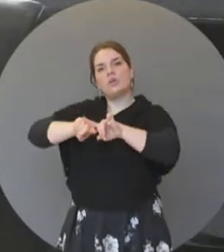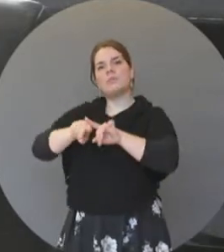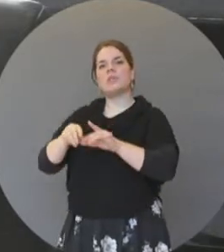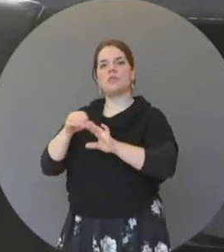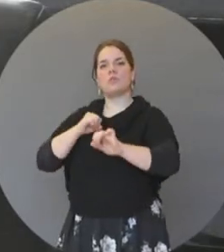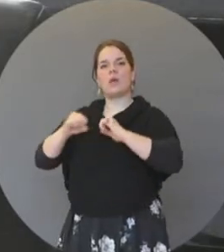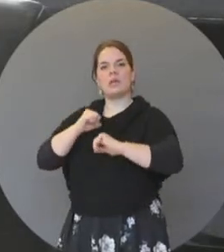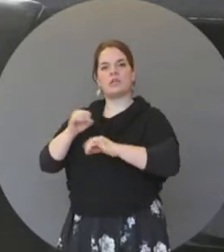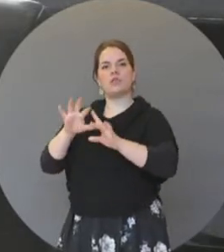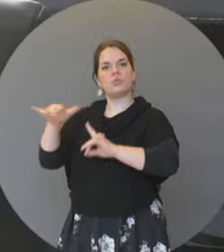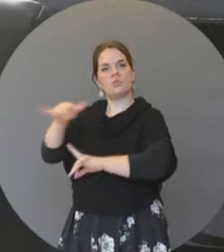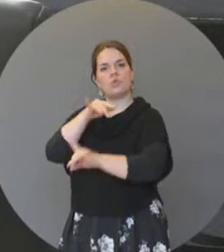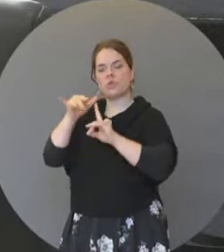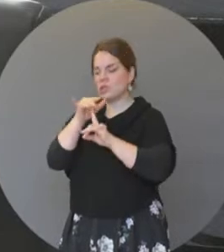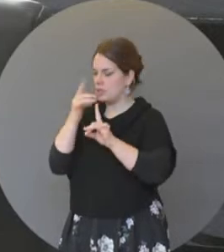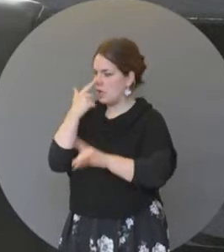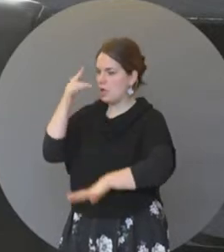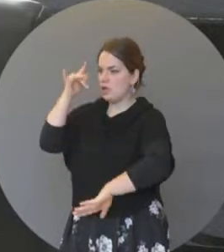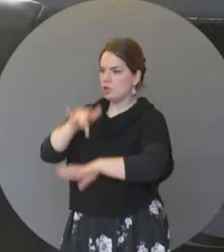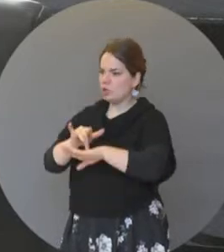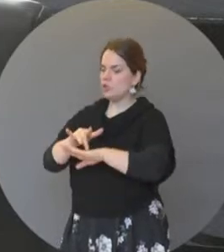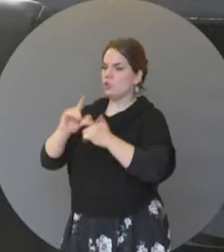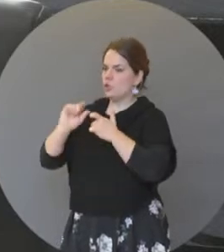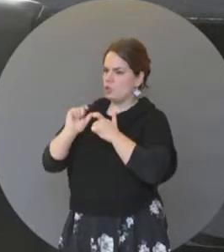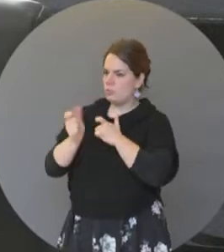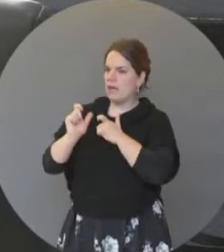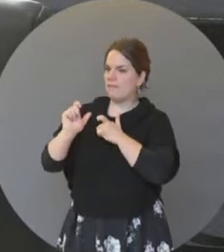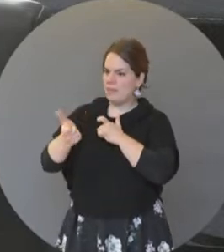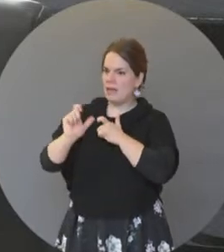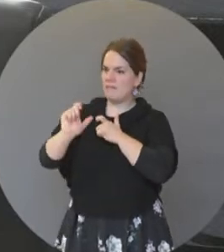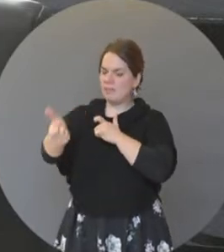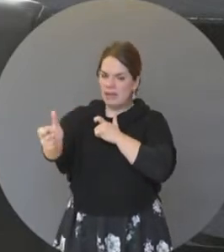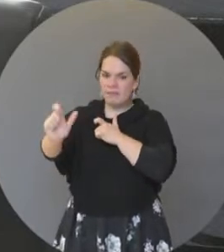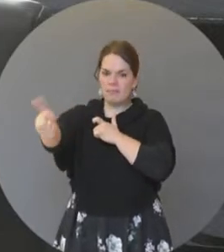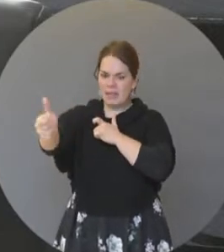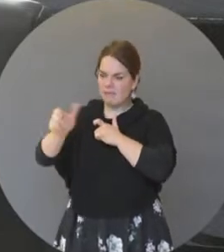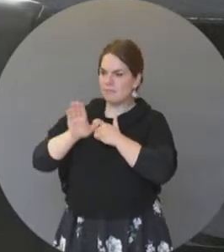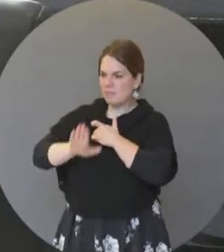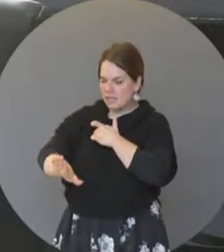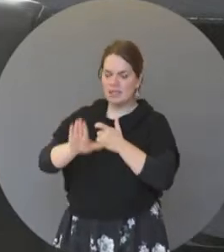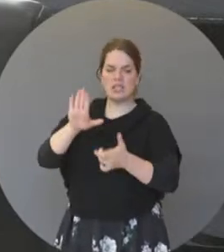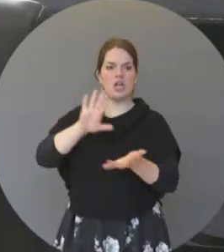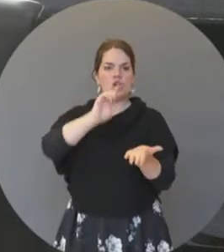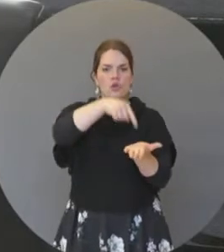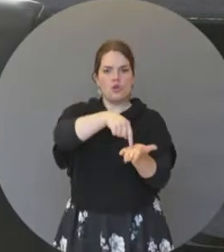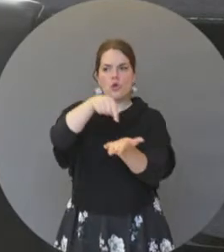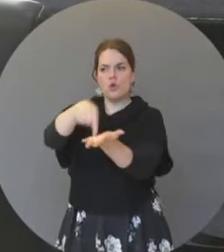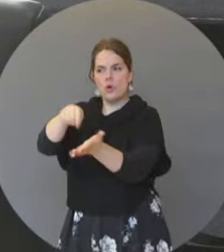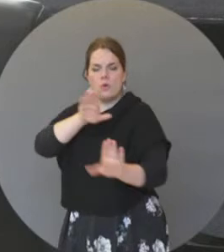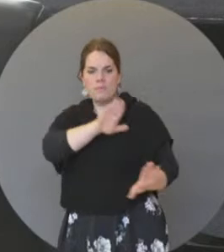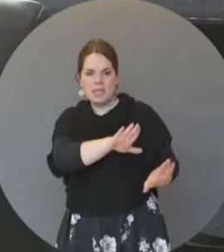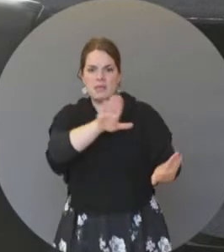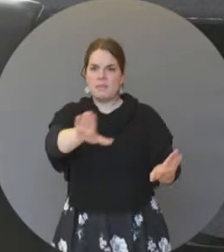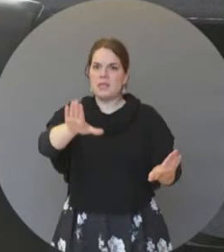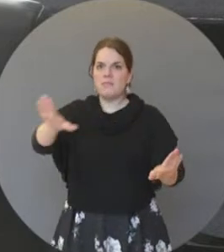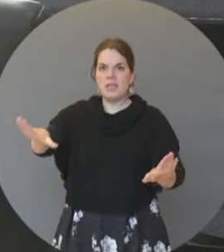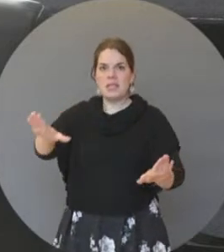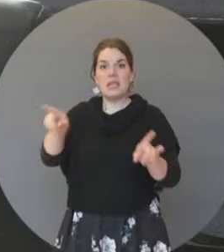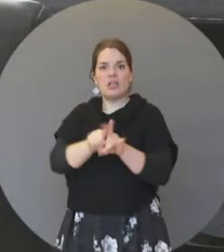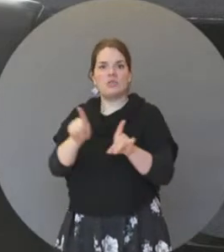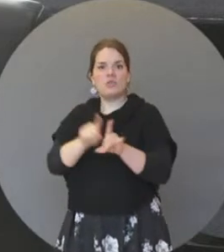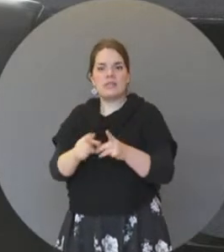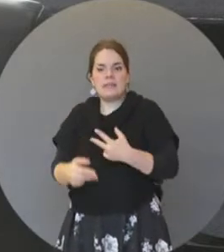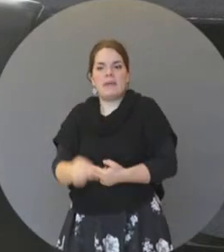procéder avec méthode étape par étape territoire par territoire avec une phase d'organisation de l'expérimentation